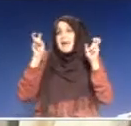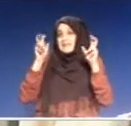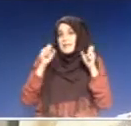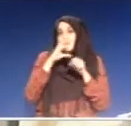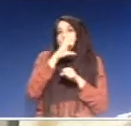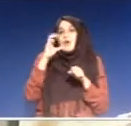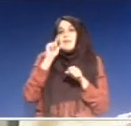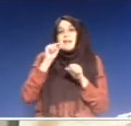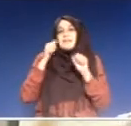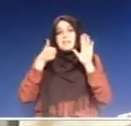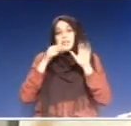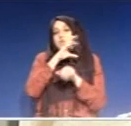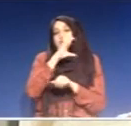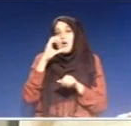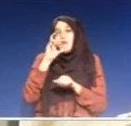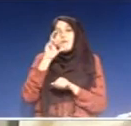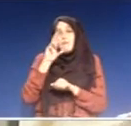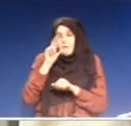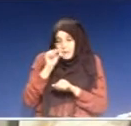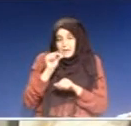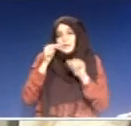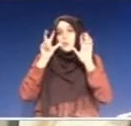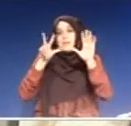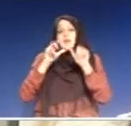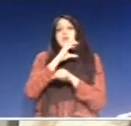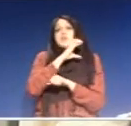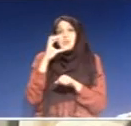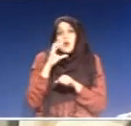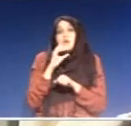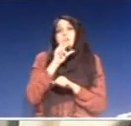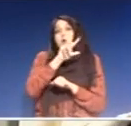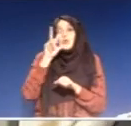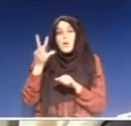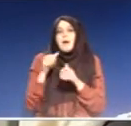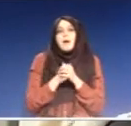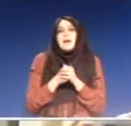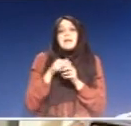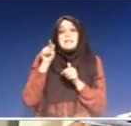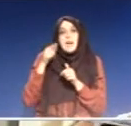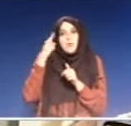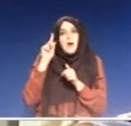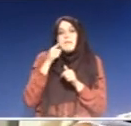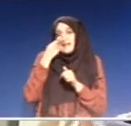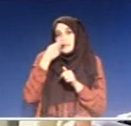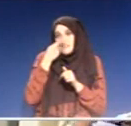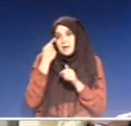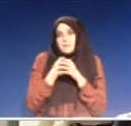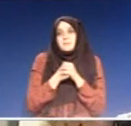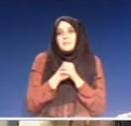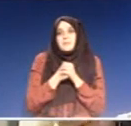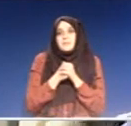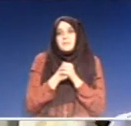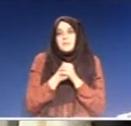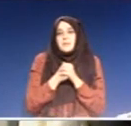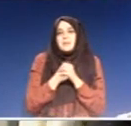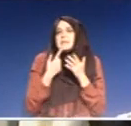والمادة حتى 133 هذه المادة تنص على رد الخبراء. نعم تردهم. نعم